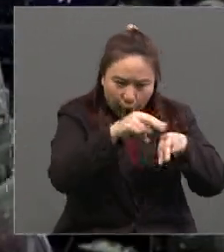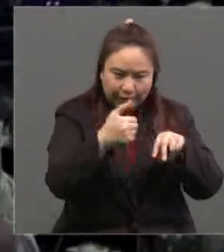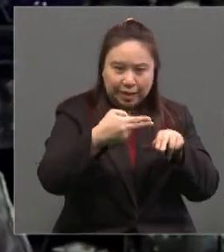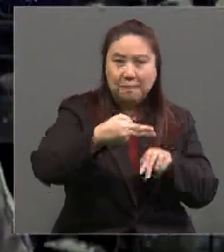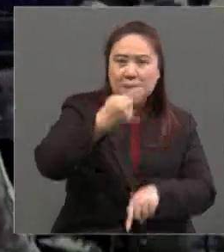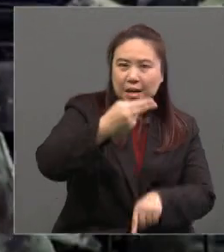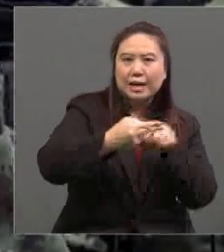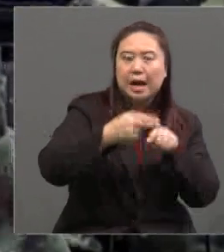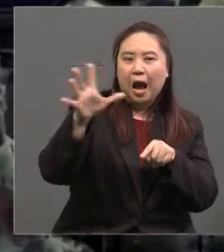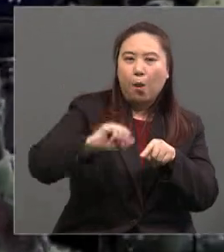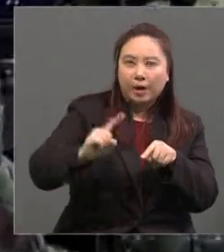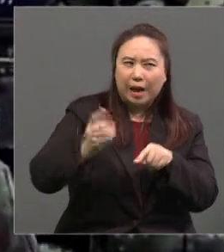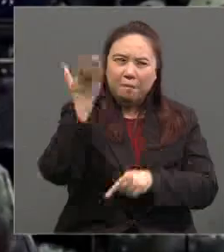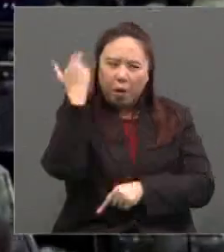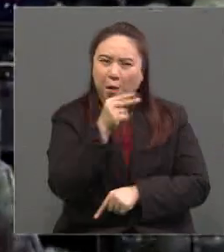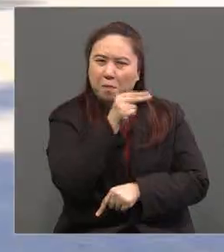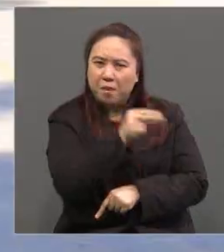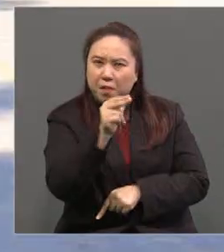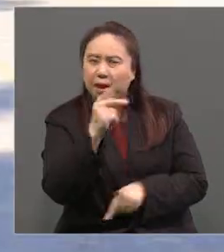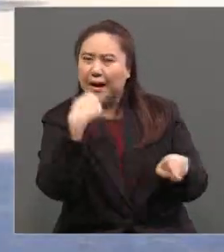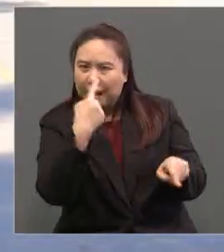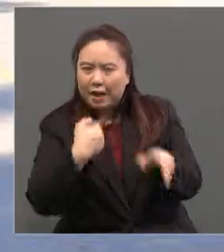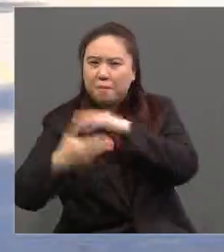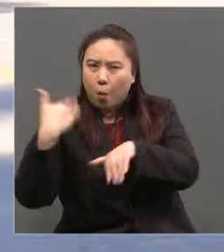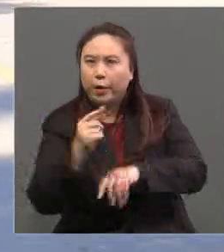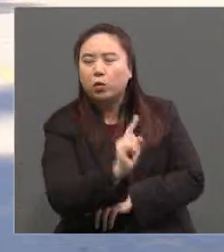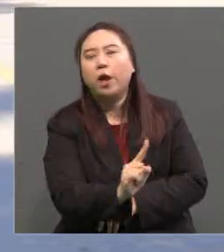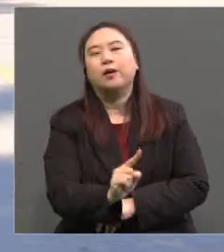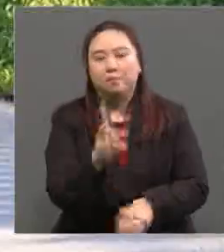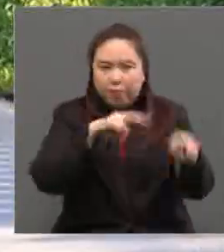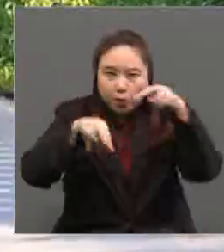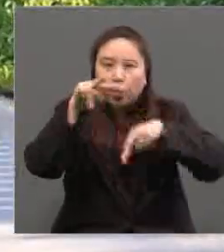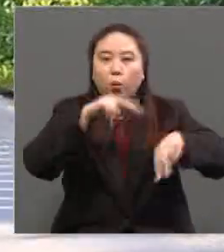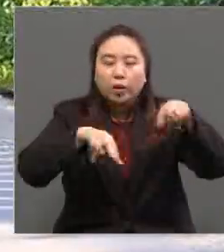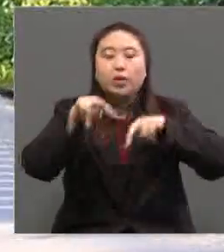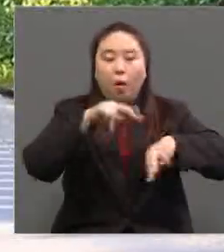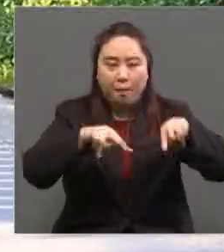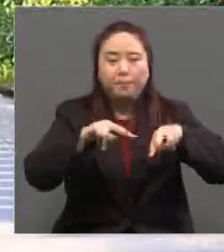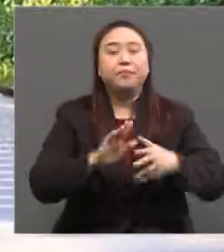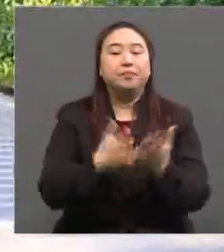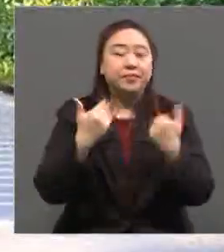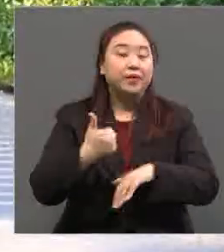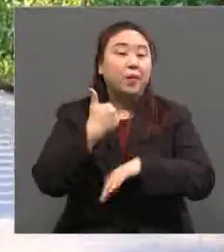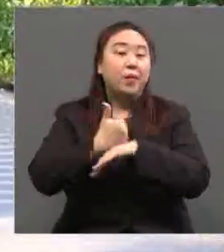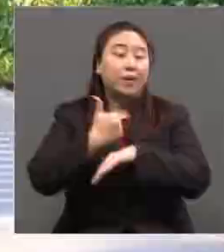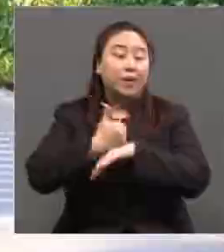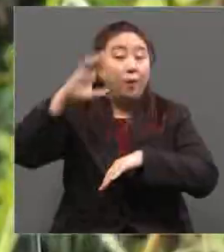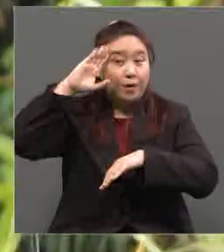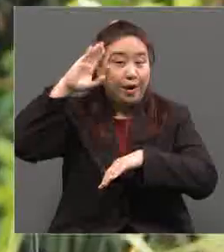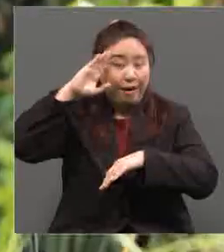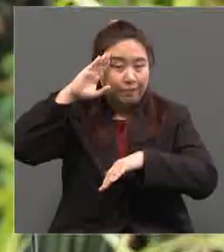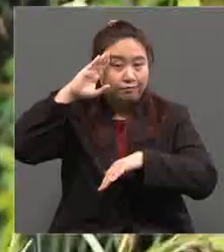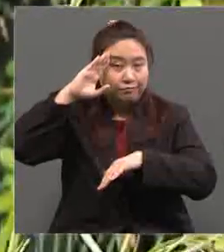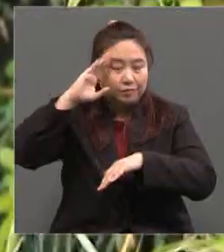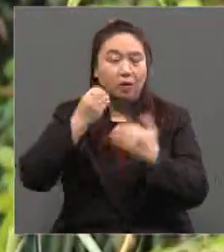แล้วก็ประวัติการก่อเหตุทางด้านพลโทสันติสกุลตนาคแม่ทัพภาคที่4และผู้อำนวยการรักษาความมั่นคงภายในภาค